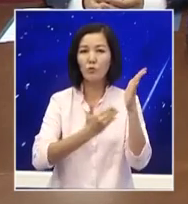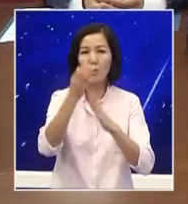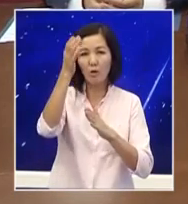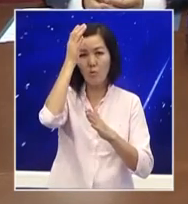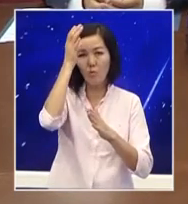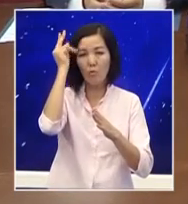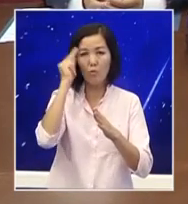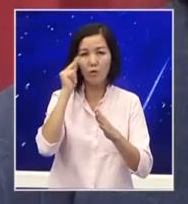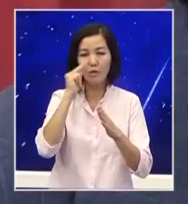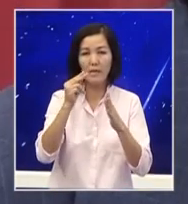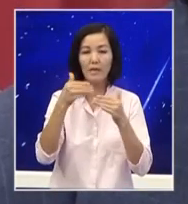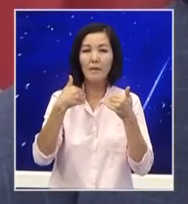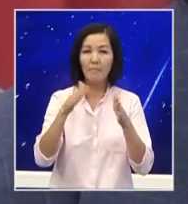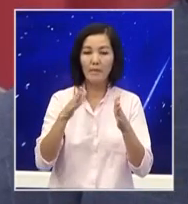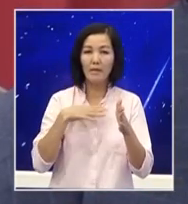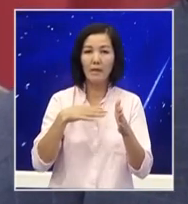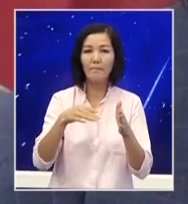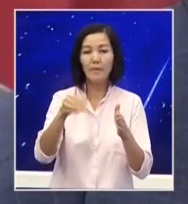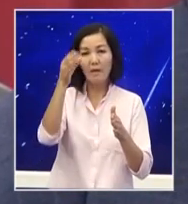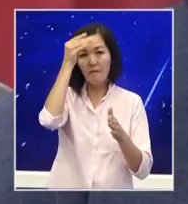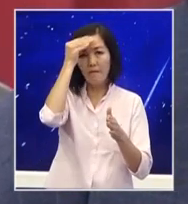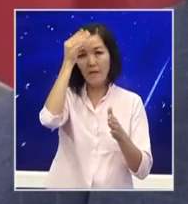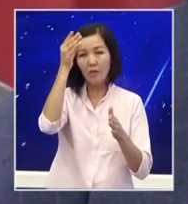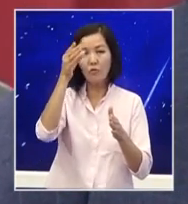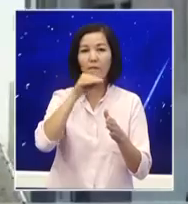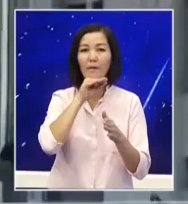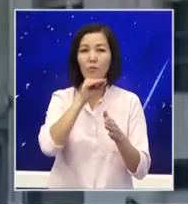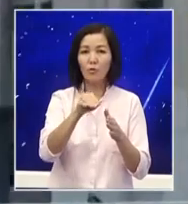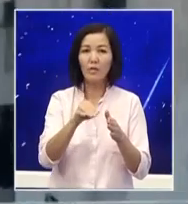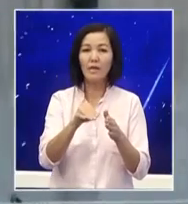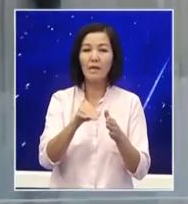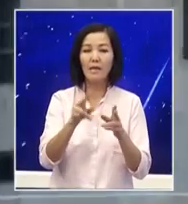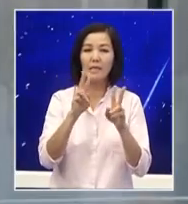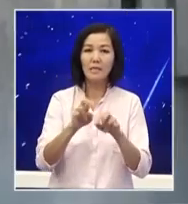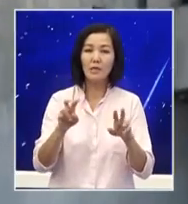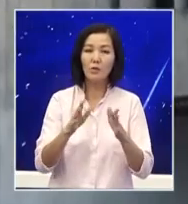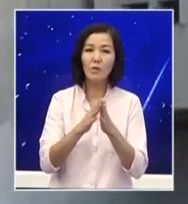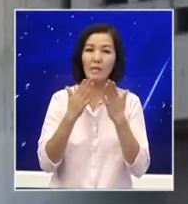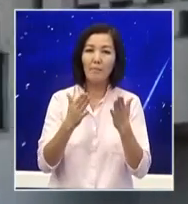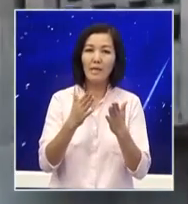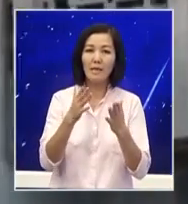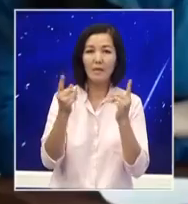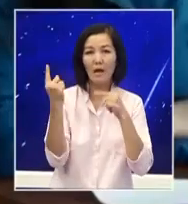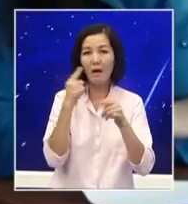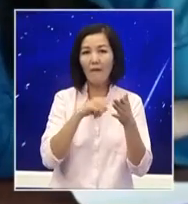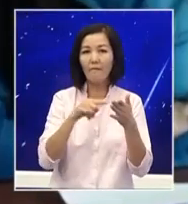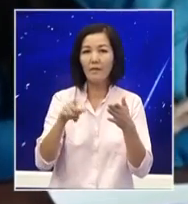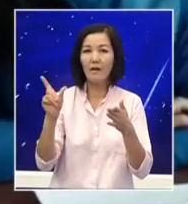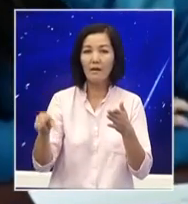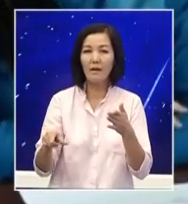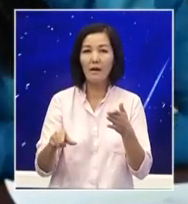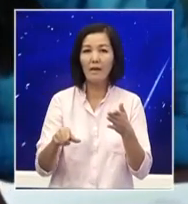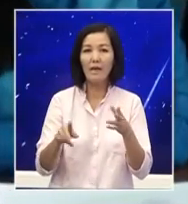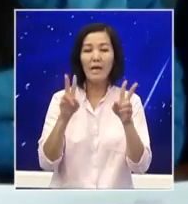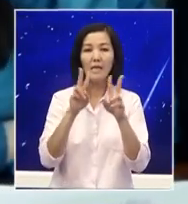аталған жоғарғы оқу орнында бітірген. Философия ғылымдарының докторы, бірқатар ғылыми зерттеу кітаптарының авторы. Орта Азия мен Кавказдағы